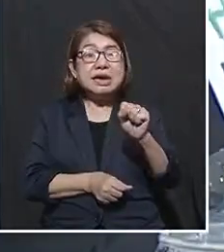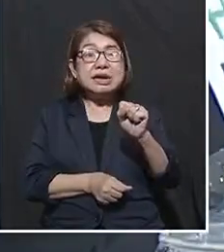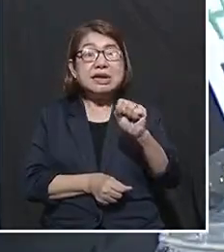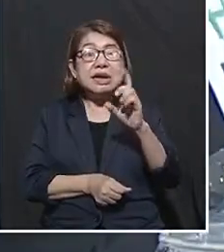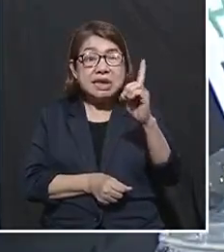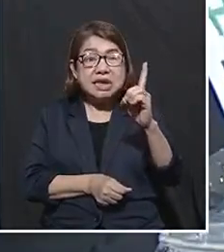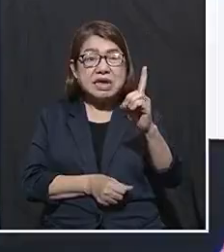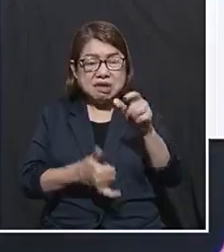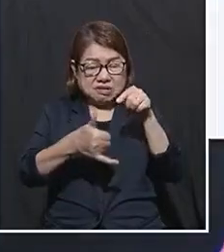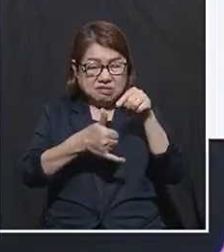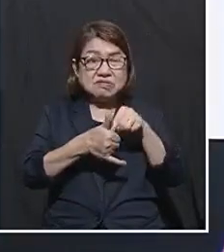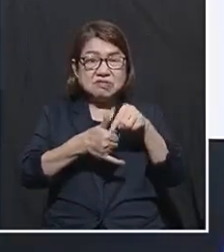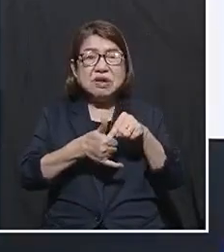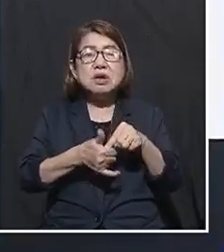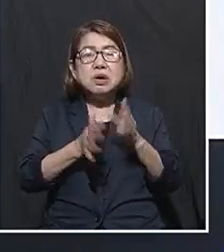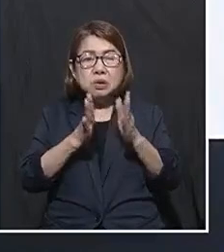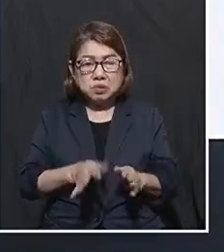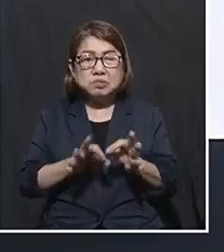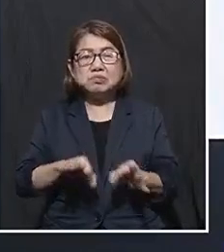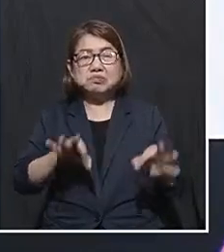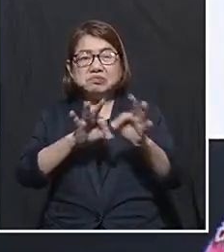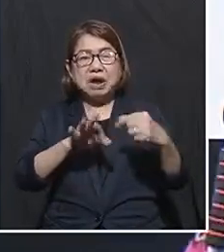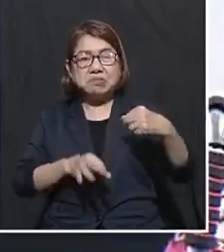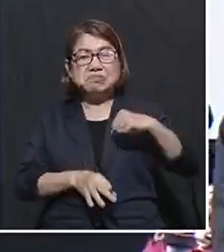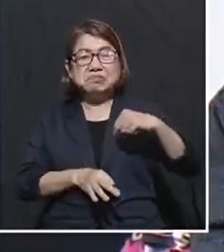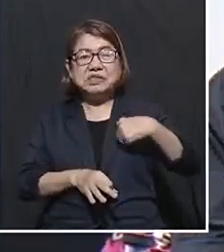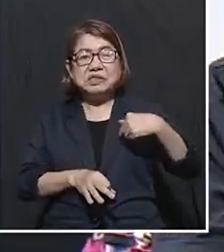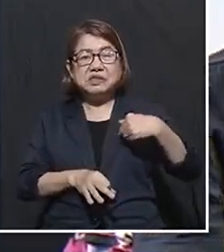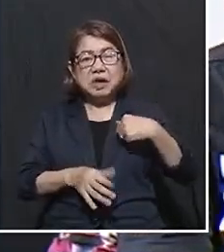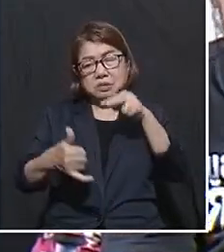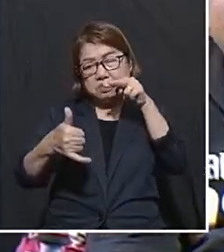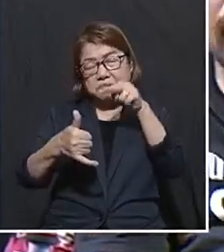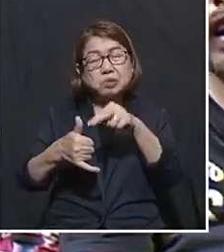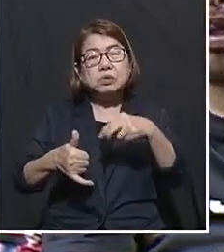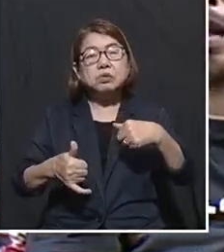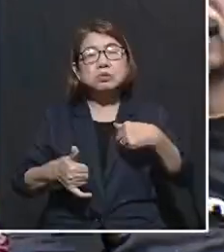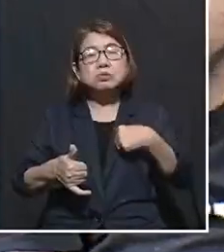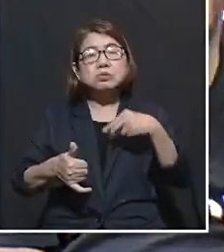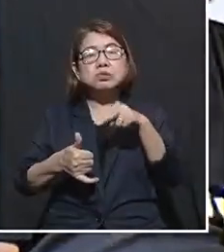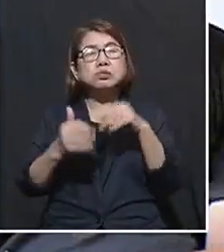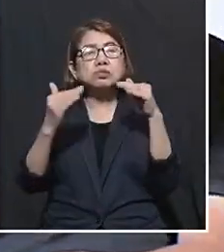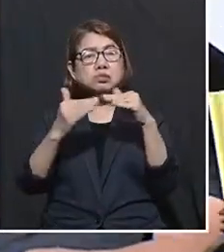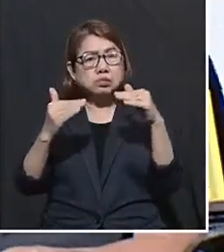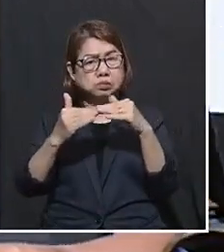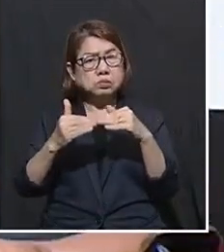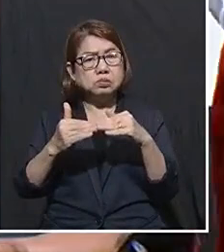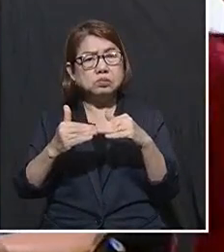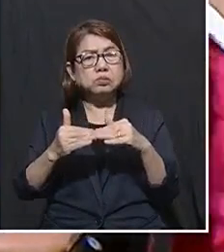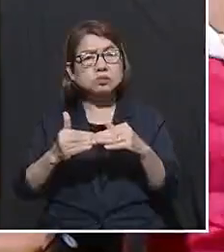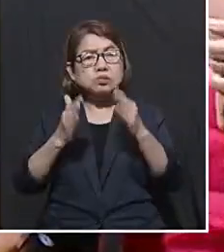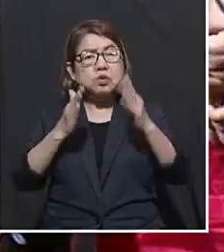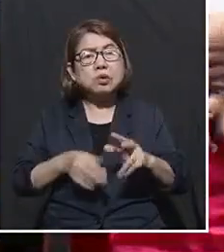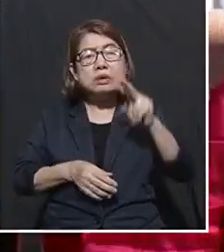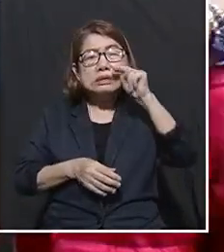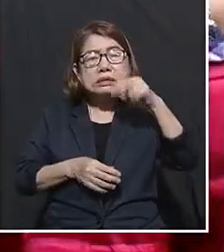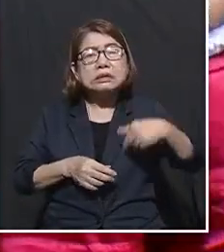านะจิตต้องมองความเท่าเทียมมองความเสมอภาคมองจิตเป็นกุศลความเป็นมนุษย์ที่เท่ากัน